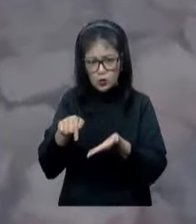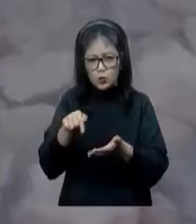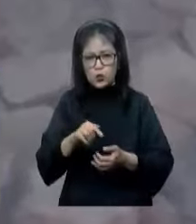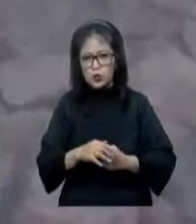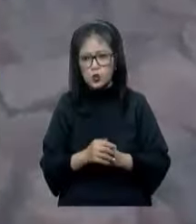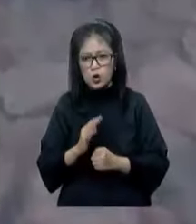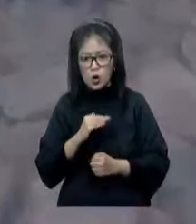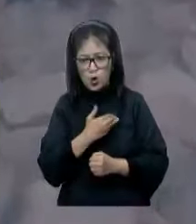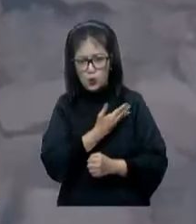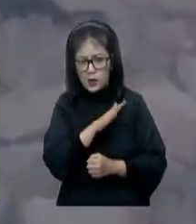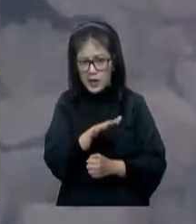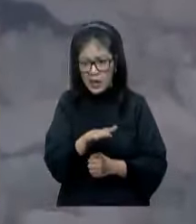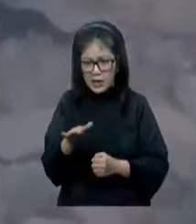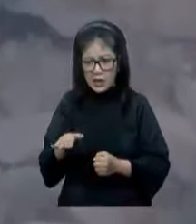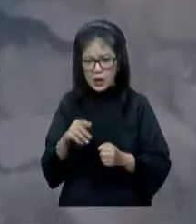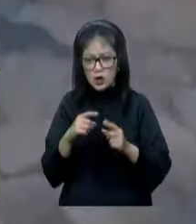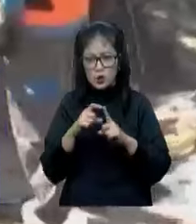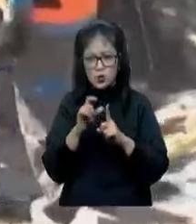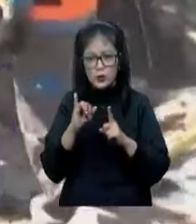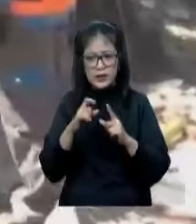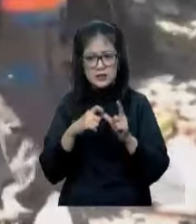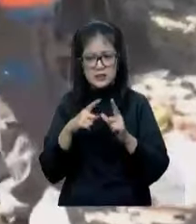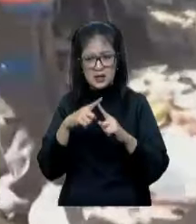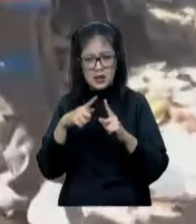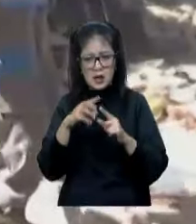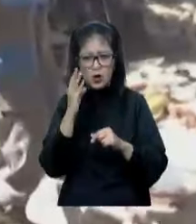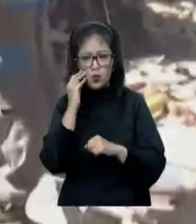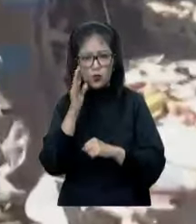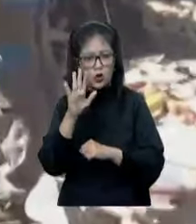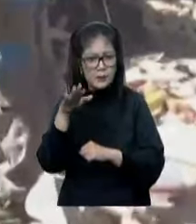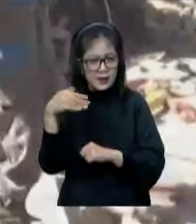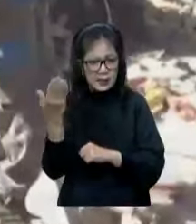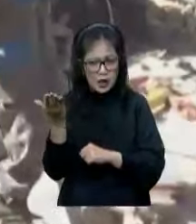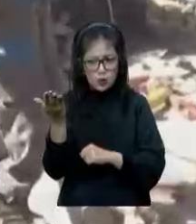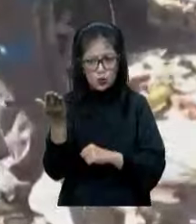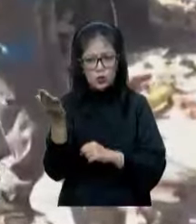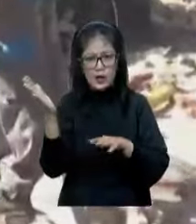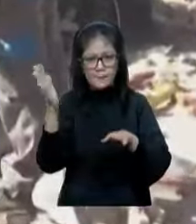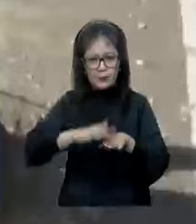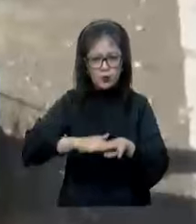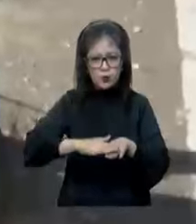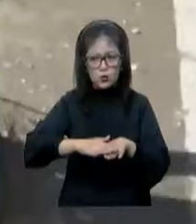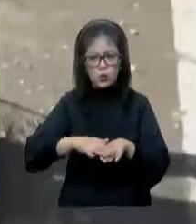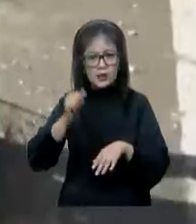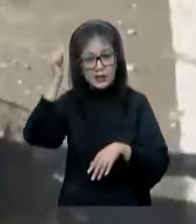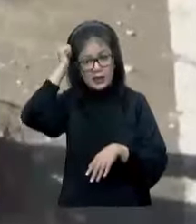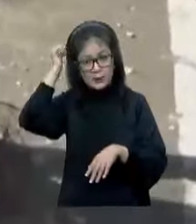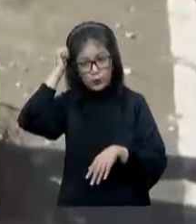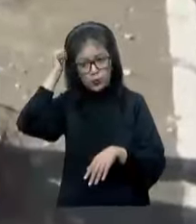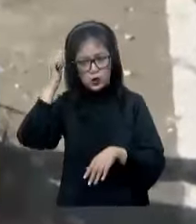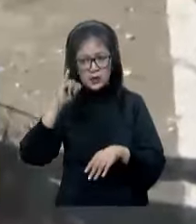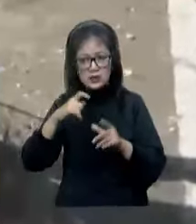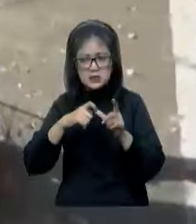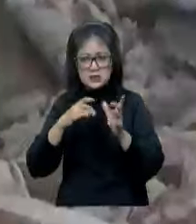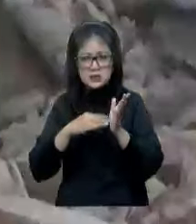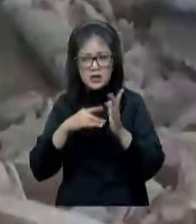Korban anak, Quinsa Dewi Prabowo, 5 tahun, tewas tertimpa material bangunan. Sedangkan ibunya, Isnaini, 34